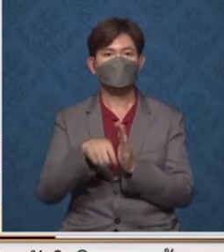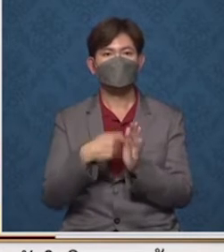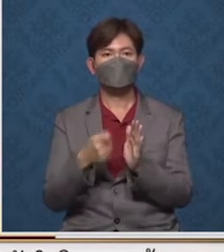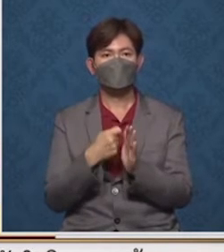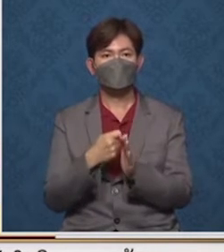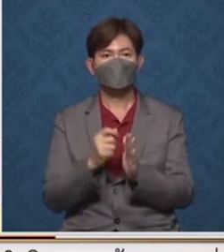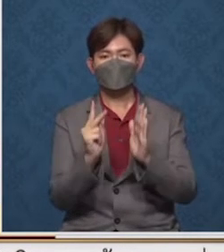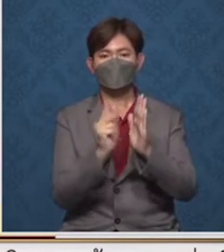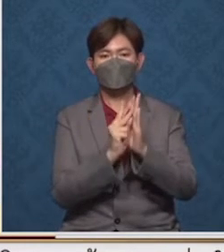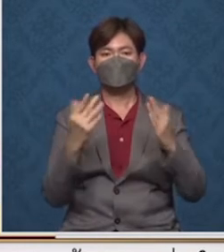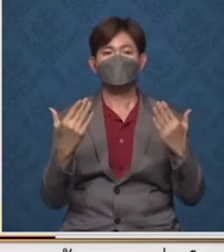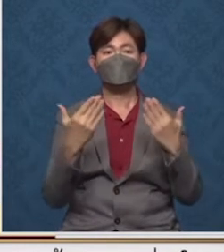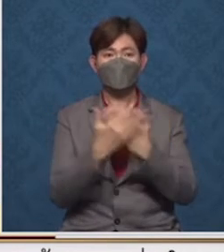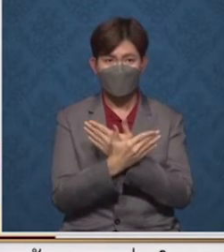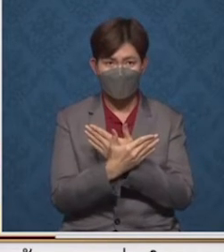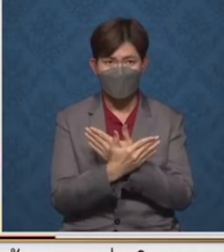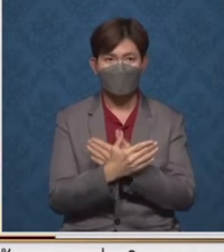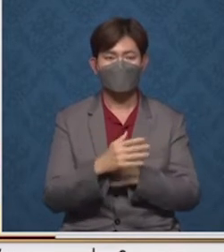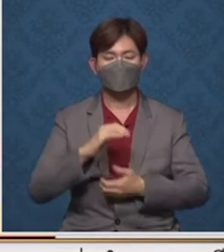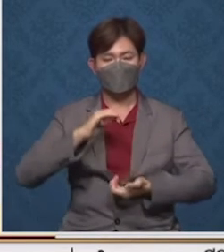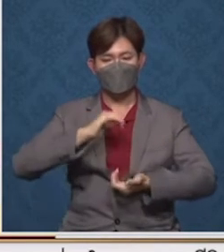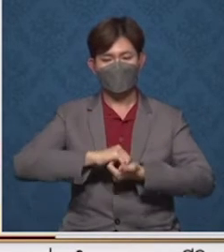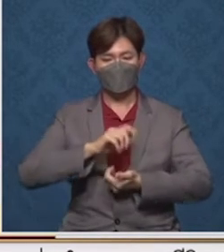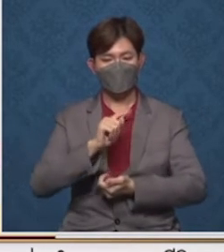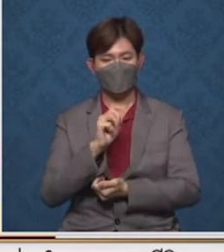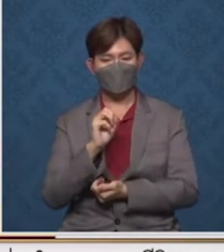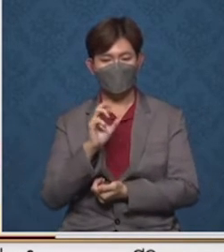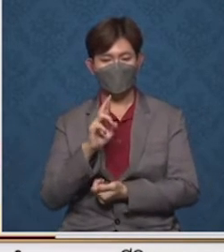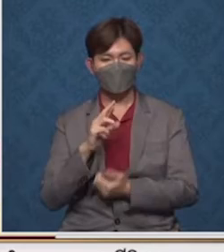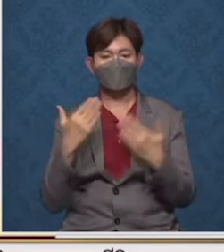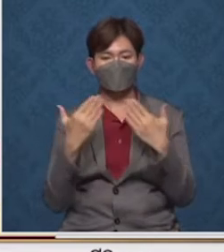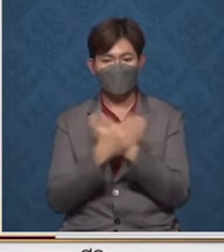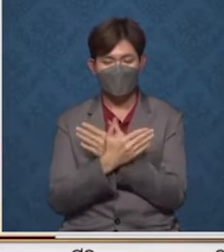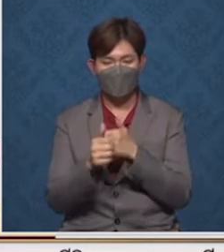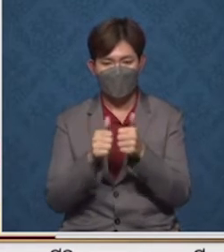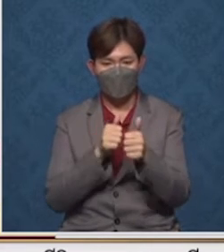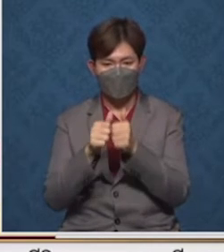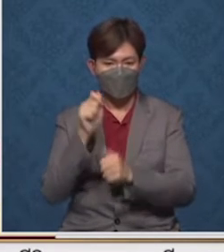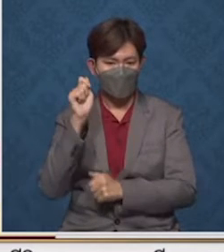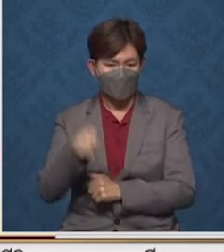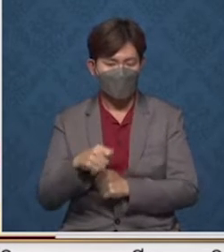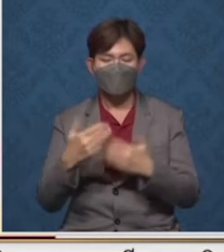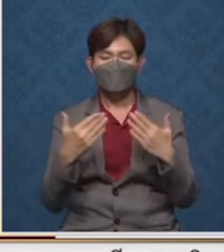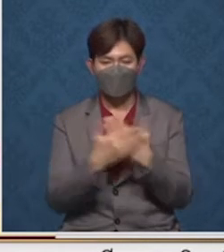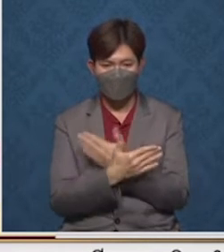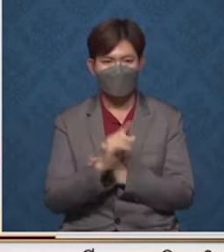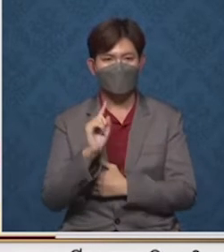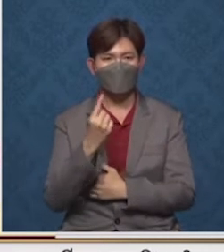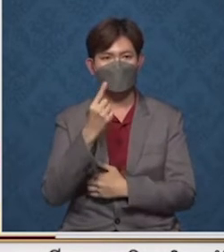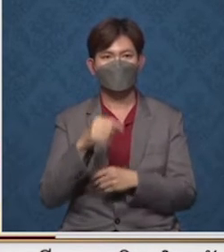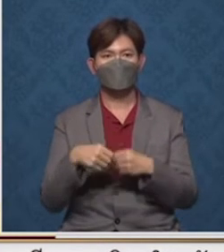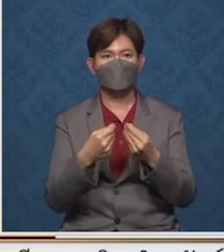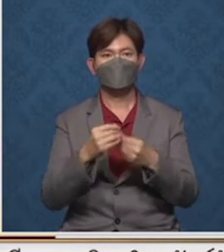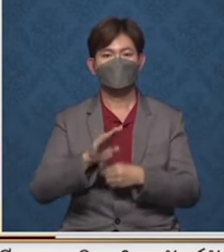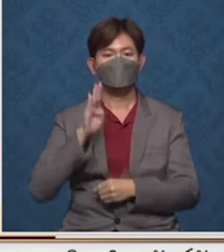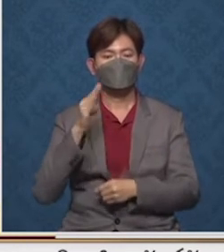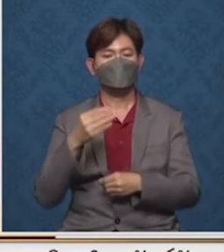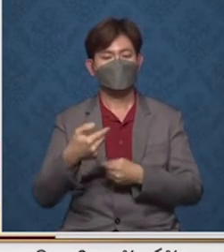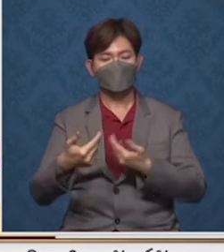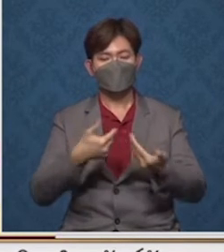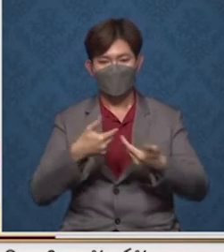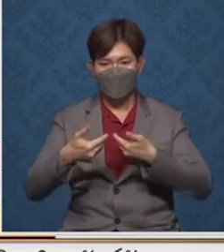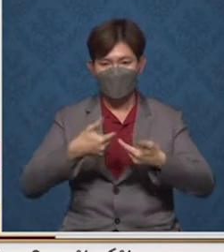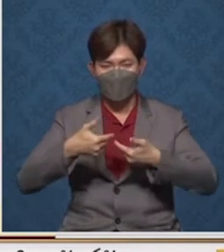ท่านเปลี่ยนเงื่อนไขเปลี่ยนชี o r rเปลี่ยนเงื่อนไขกันประกวดราคาประมูลราคาหมดเลยให้ทุกบริษัทเข้ามา